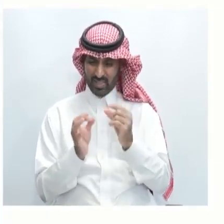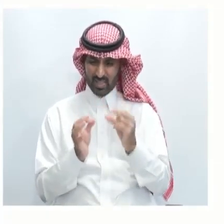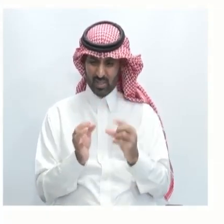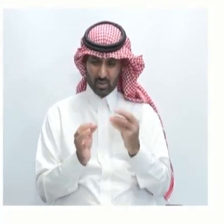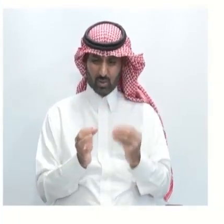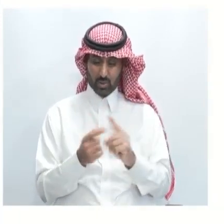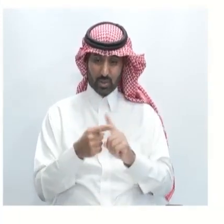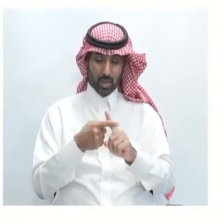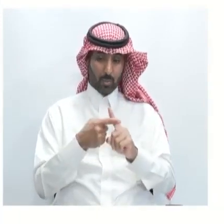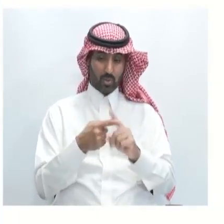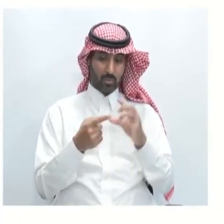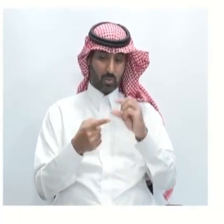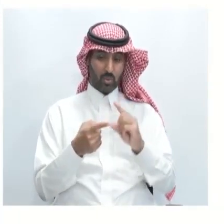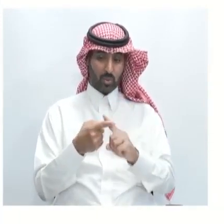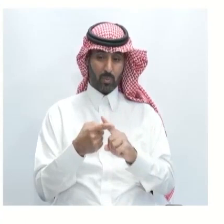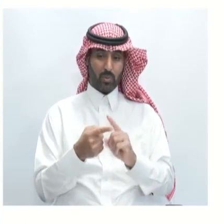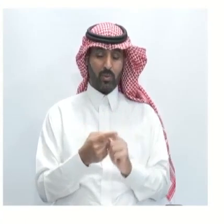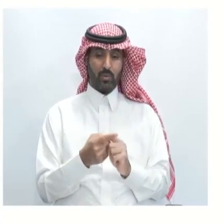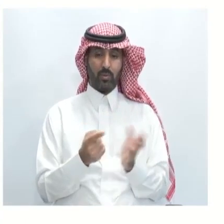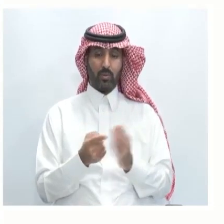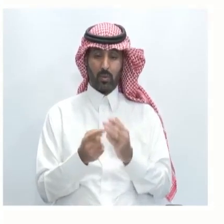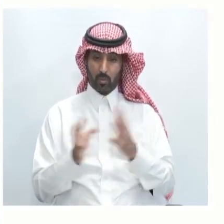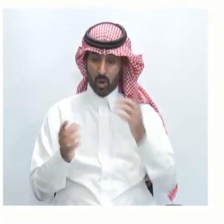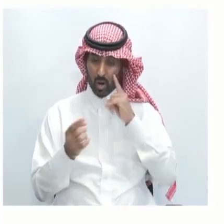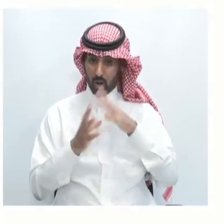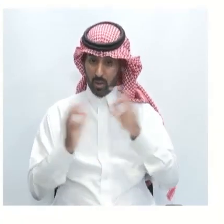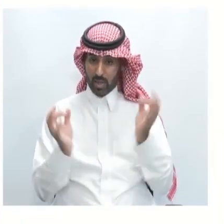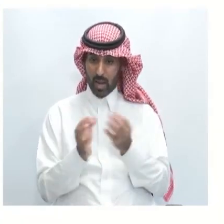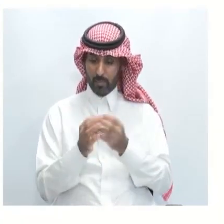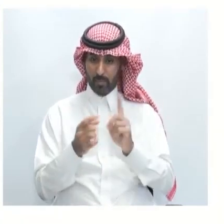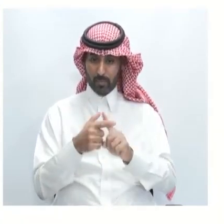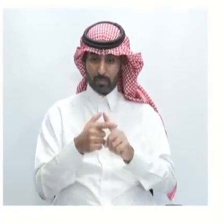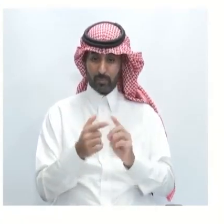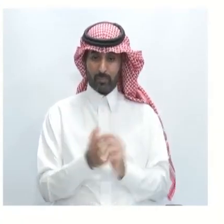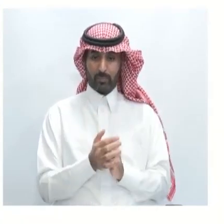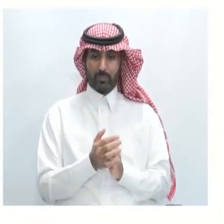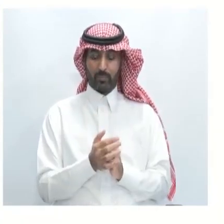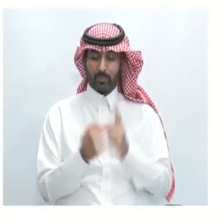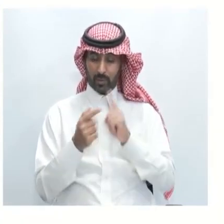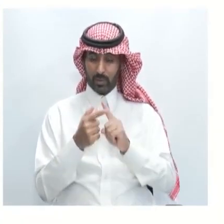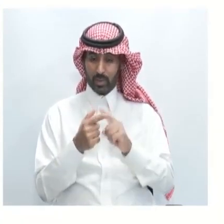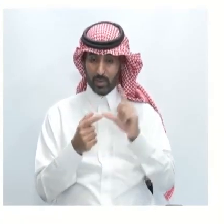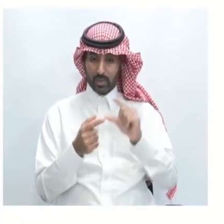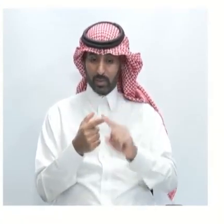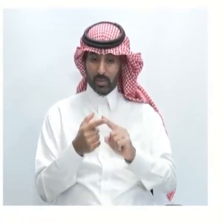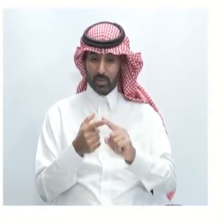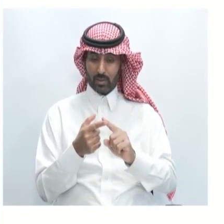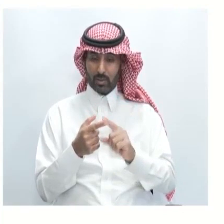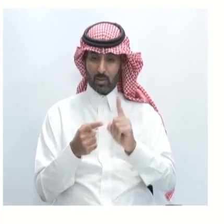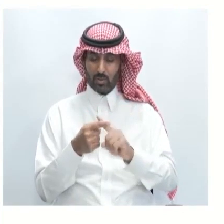موجبه والمقدمه الكبرى كليه موجبه المقدمه الصغرى